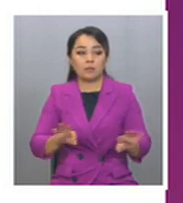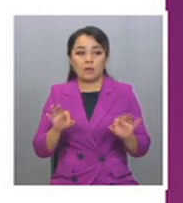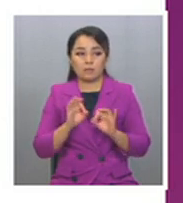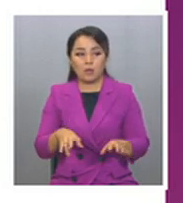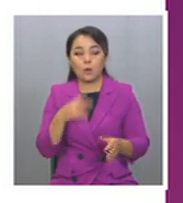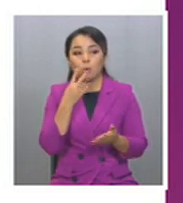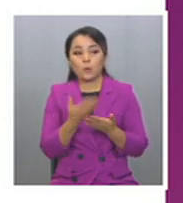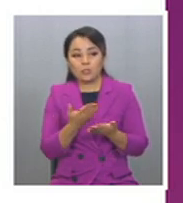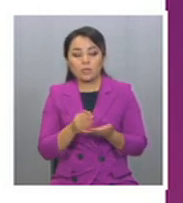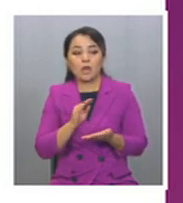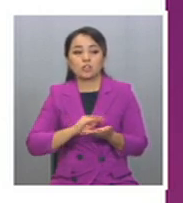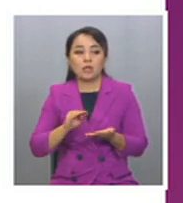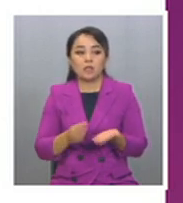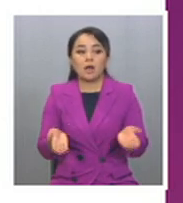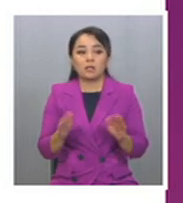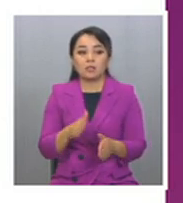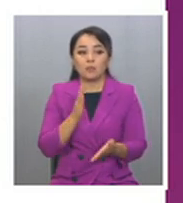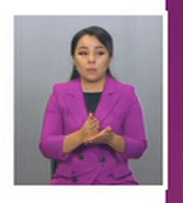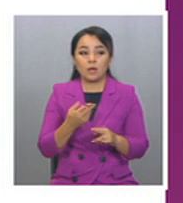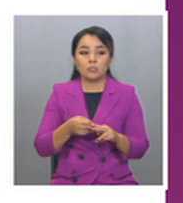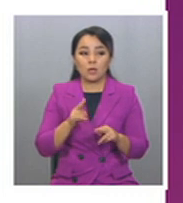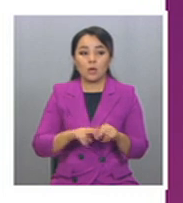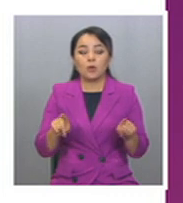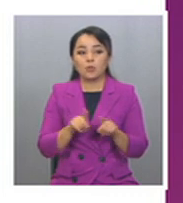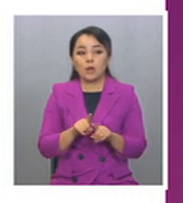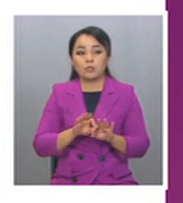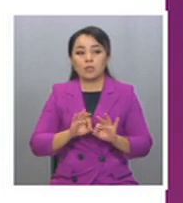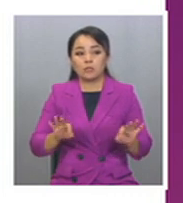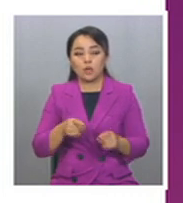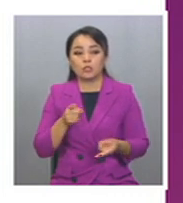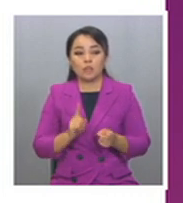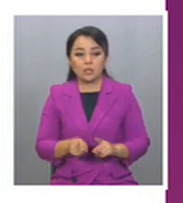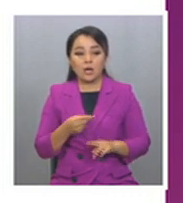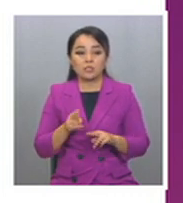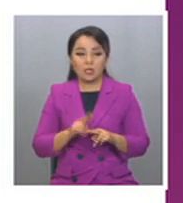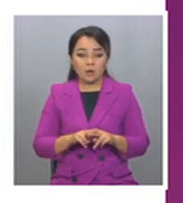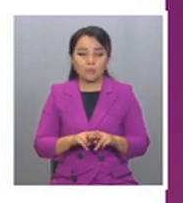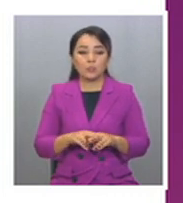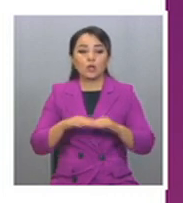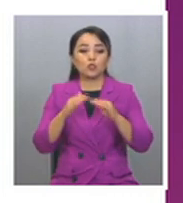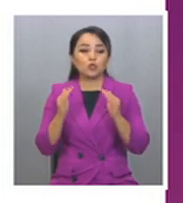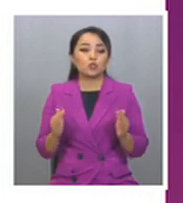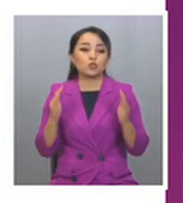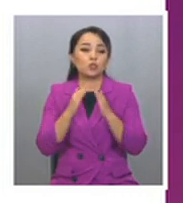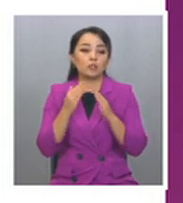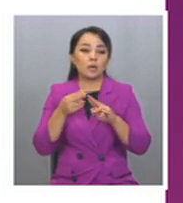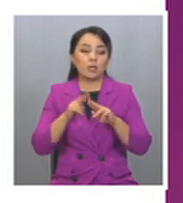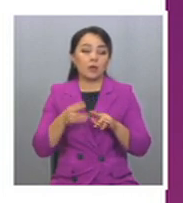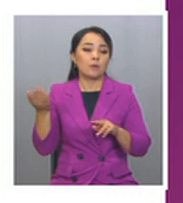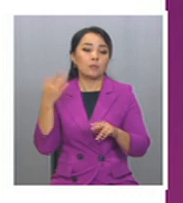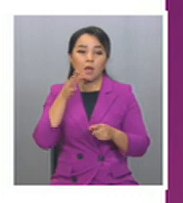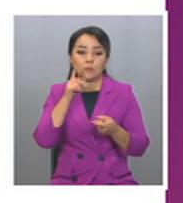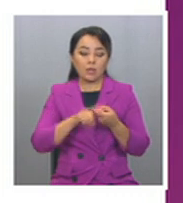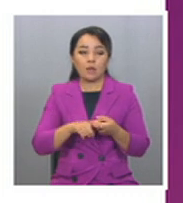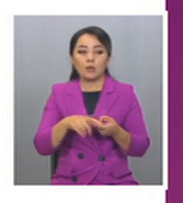көрсеткен, жазып қалдырған. Шындығына келгенде осы киіз үй сол өз заманның